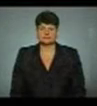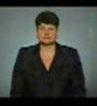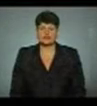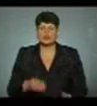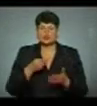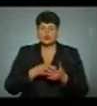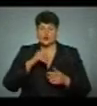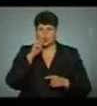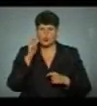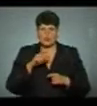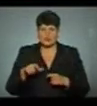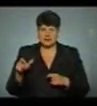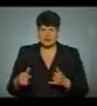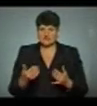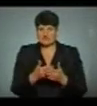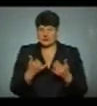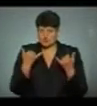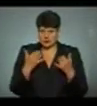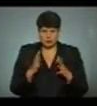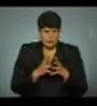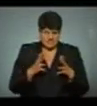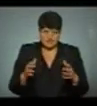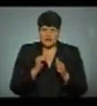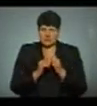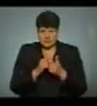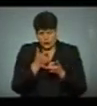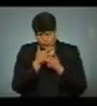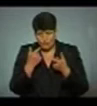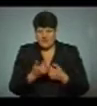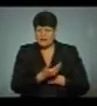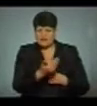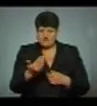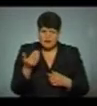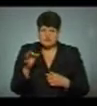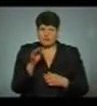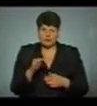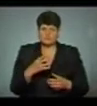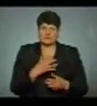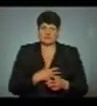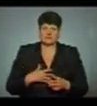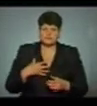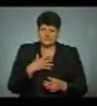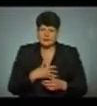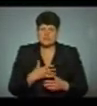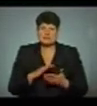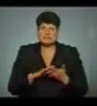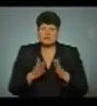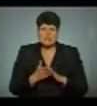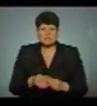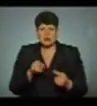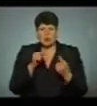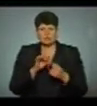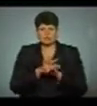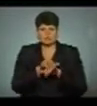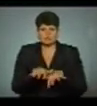Дорогі українці, від сьогодні я буду максимально часто інформувати вас про актуальну ситуацію щодо протидії